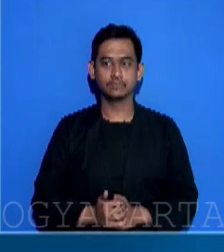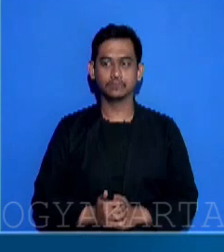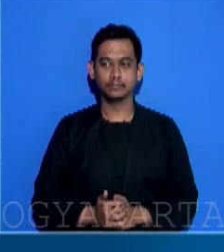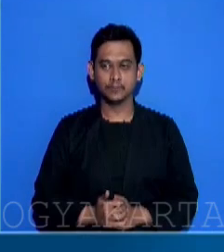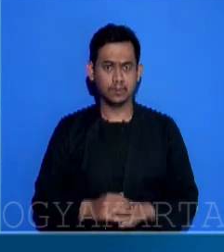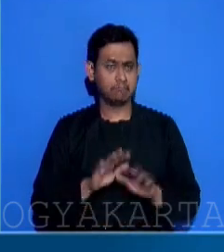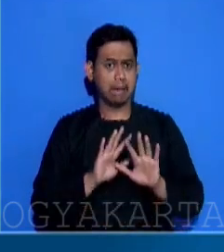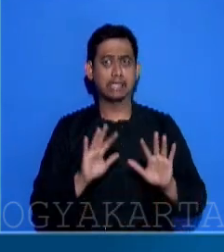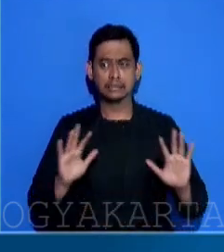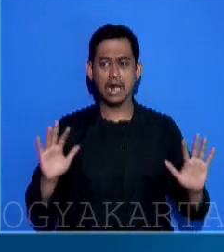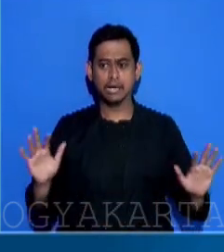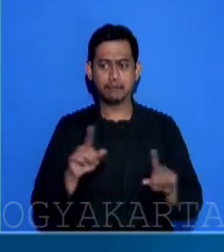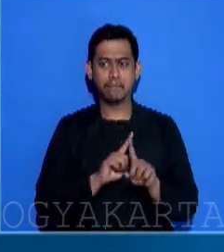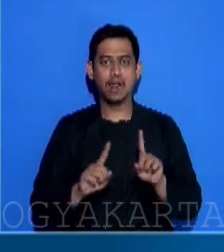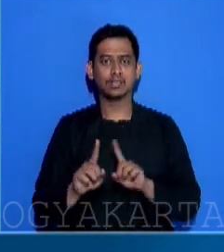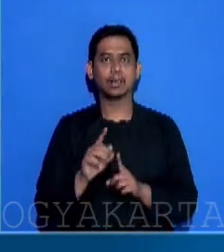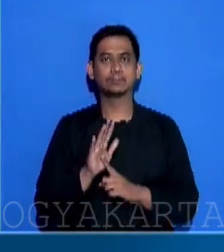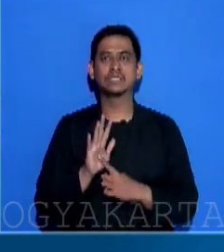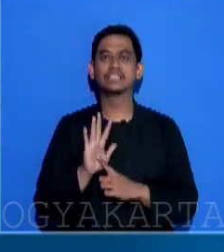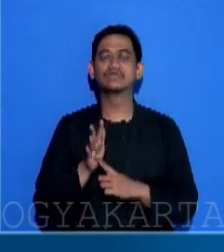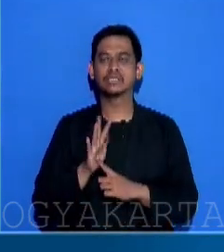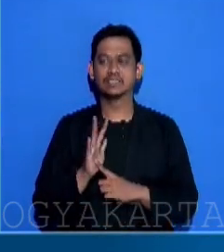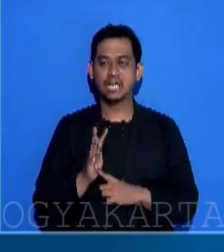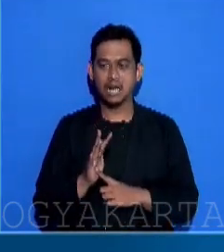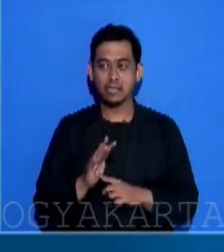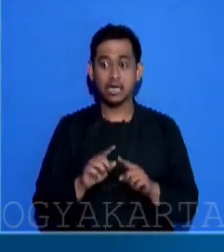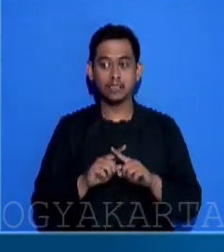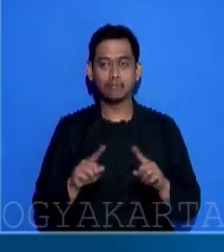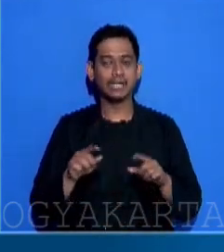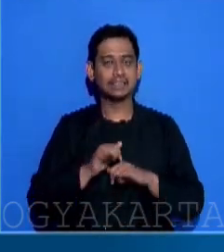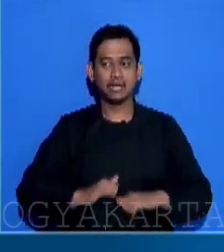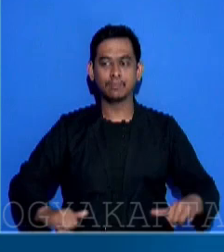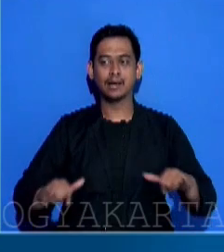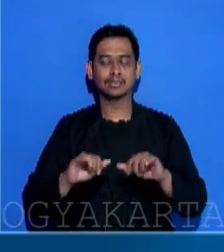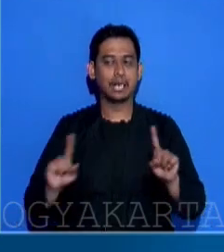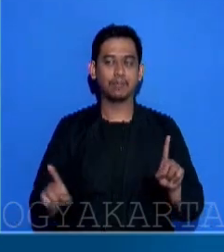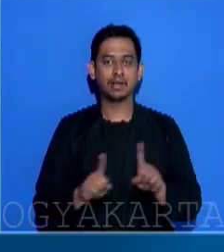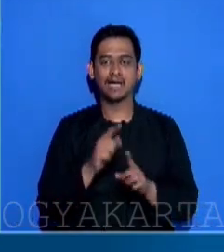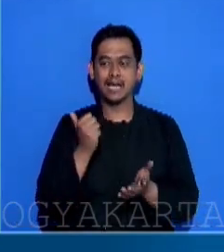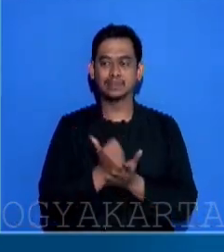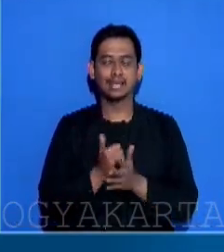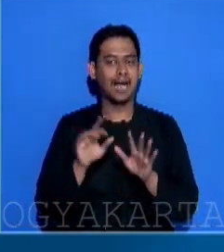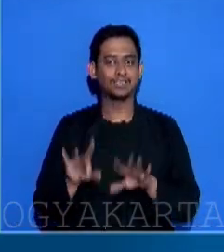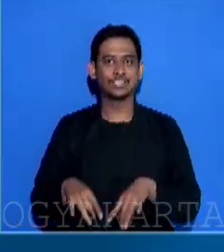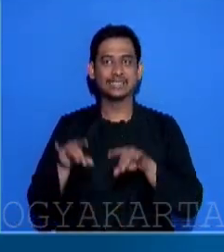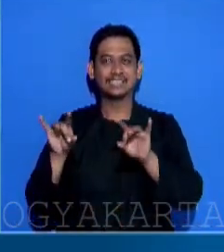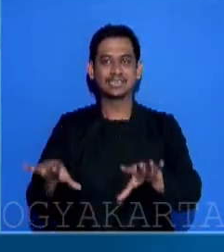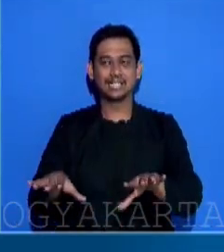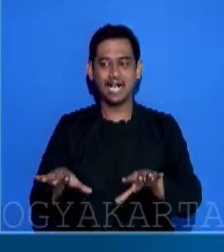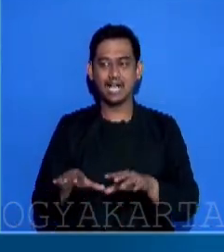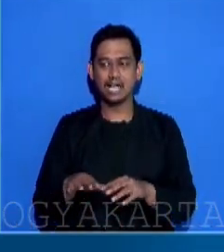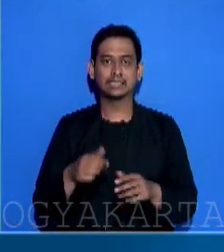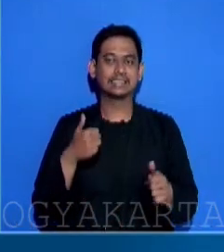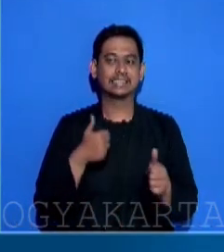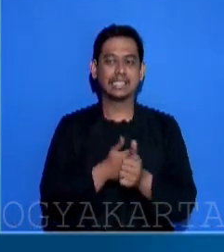Puluhan delegasi mahasiswa dan tim pendamping dari University Technology of Sydney, Australia turut serta bergabung aksi tanam pohon, program